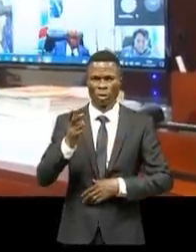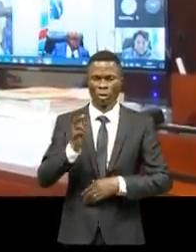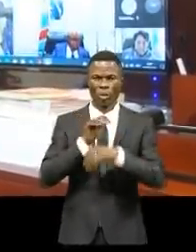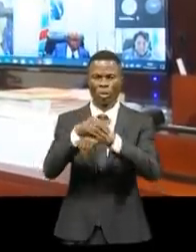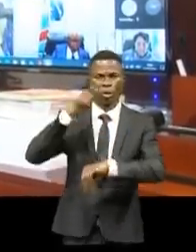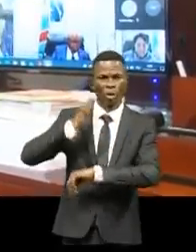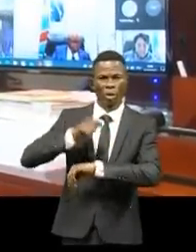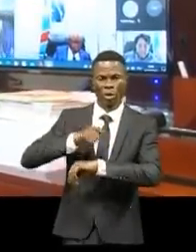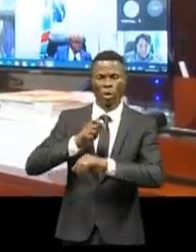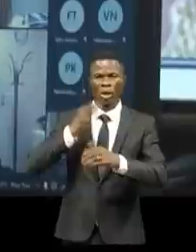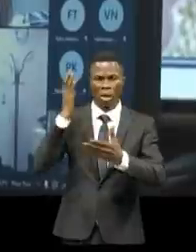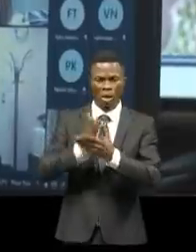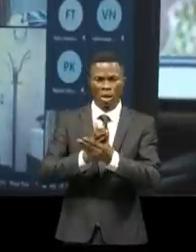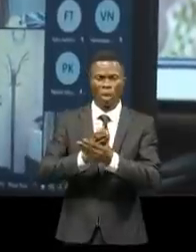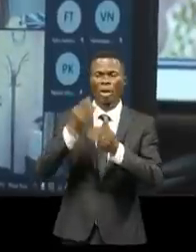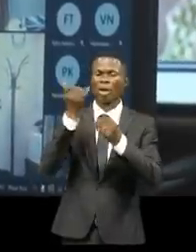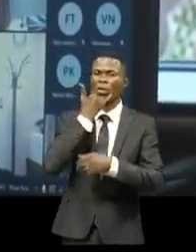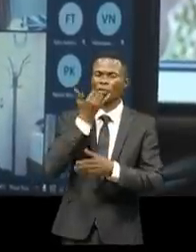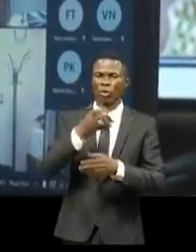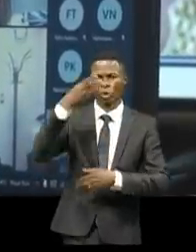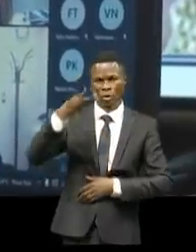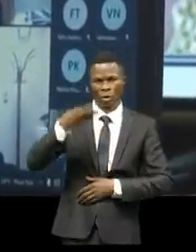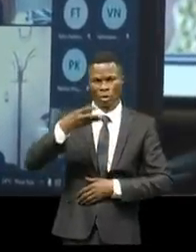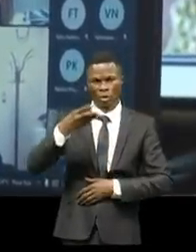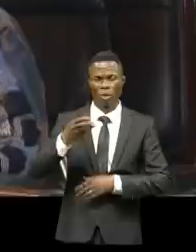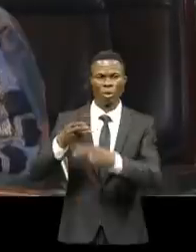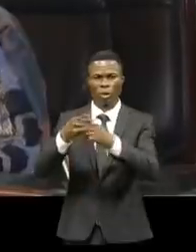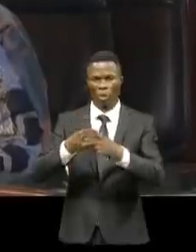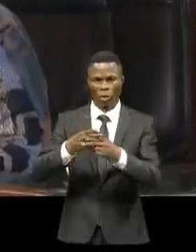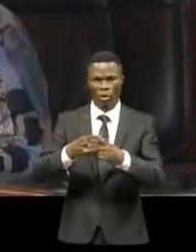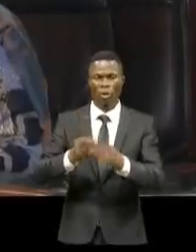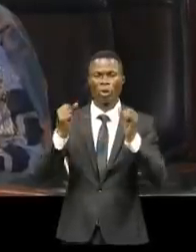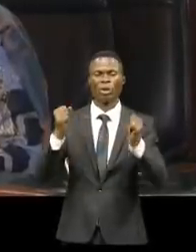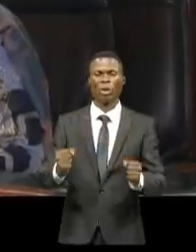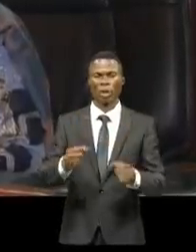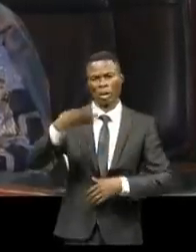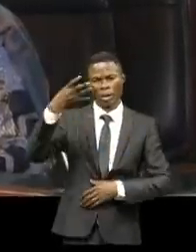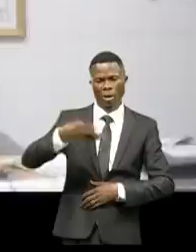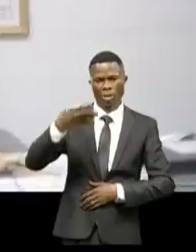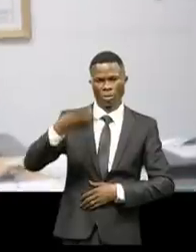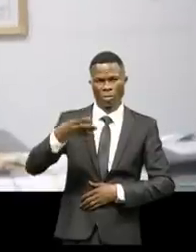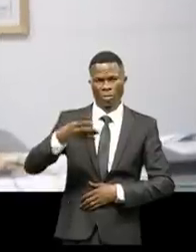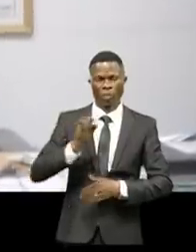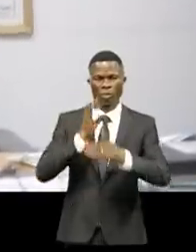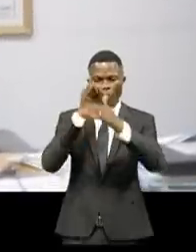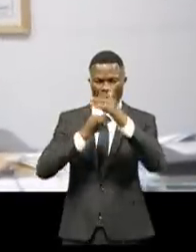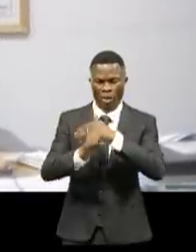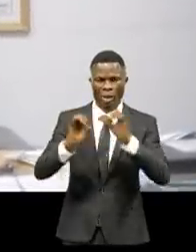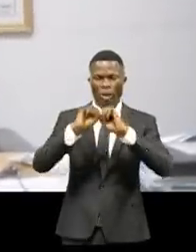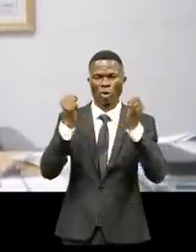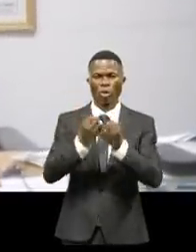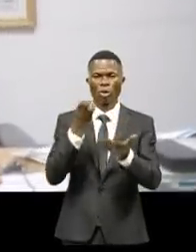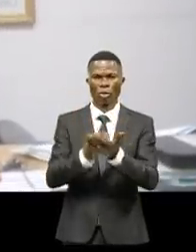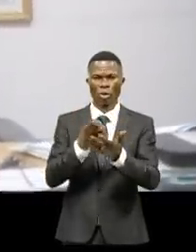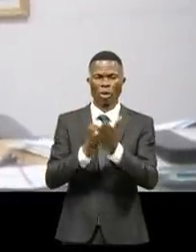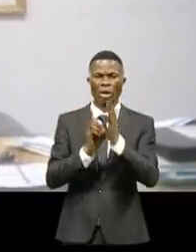la justice et la lutte contre l'impunité, 3. La sécurité et la stabilisation, 4. L'inclusion socio-économique et